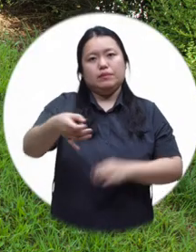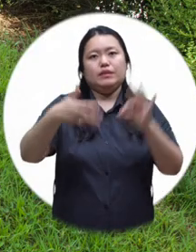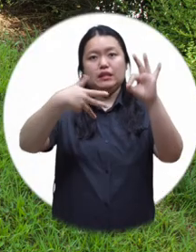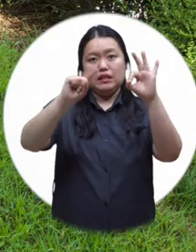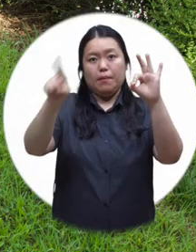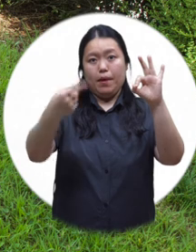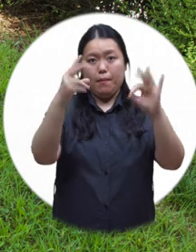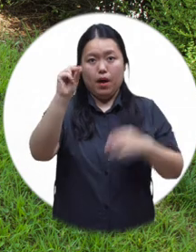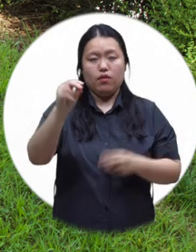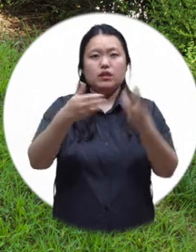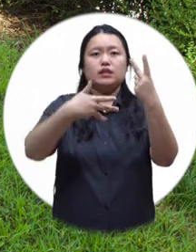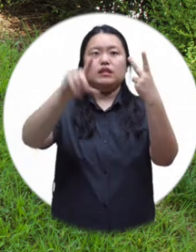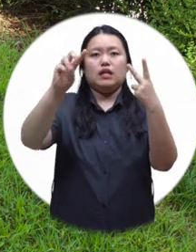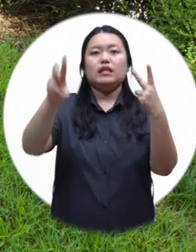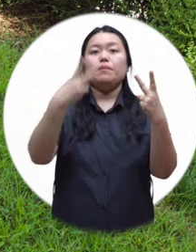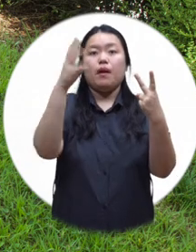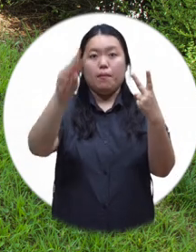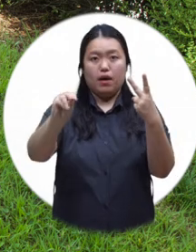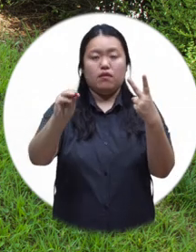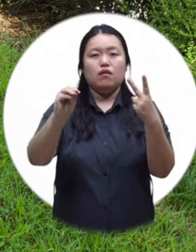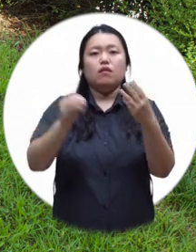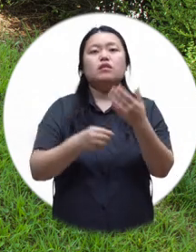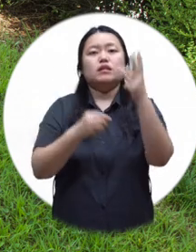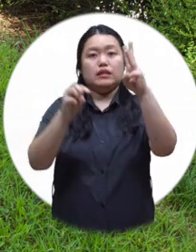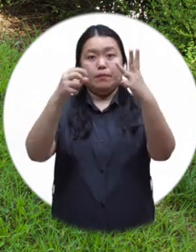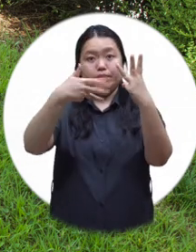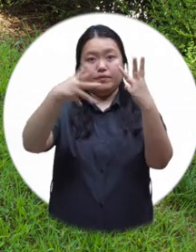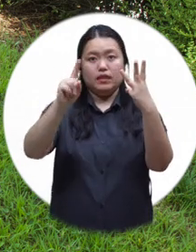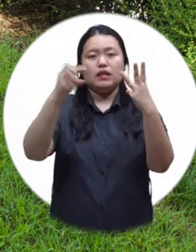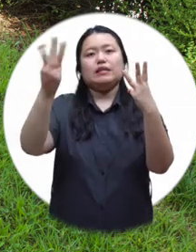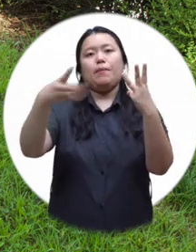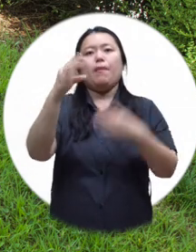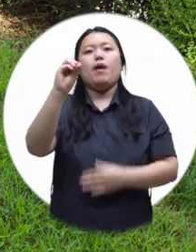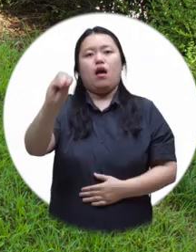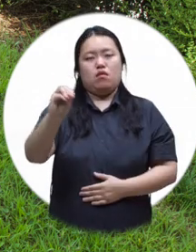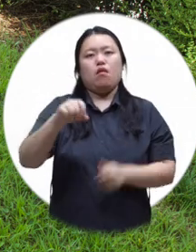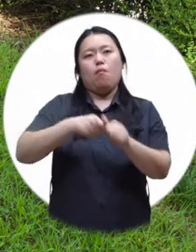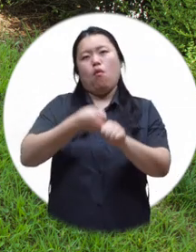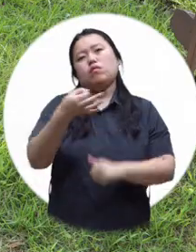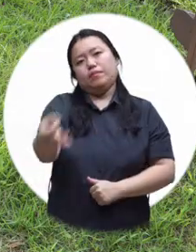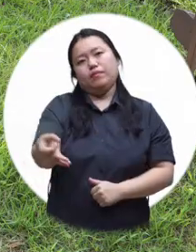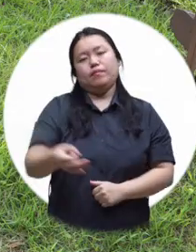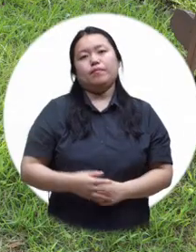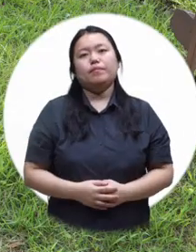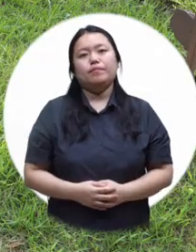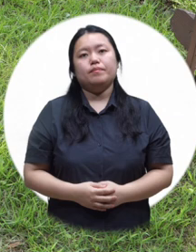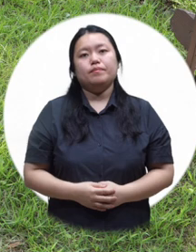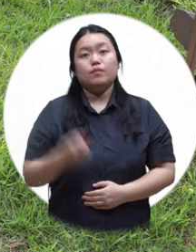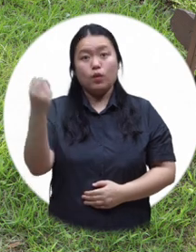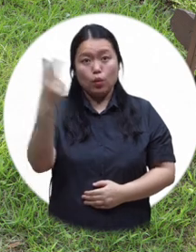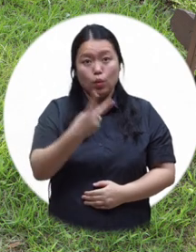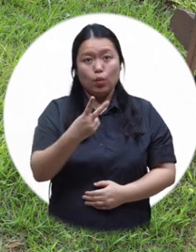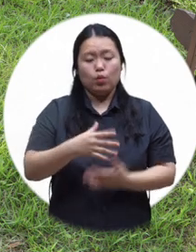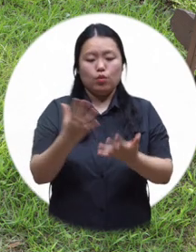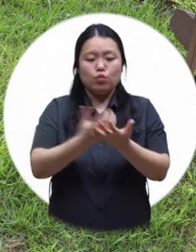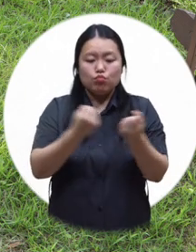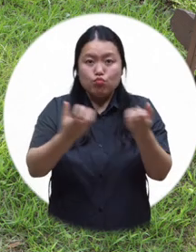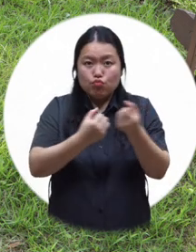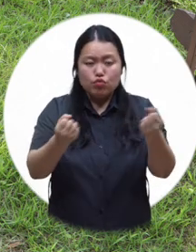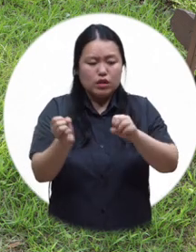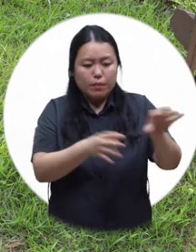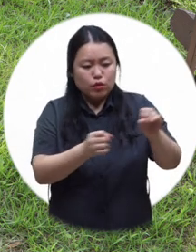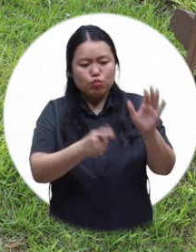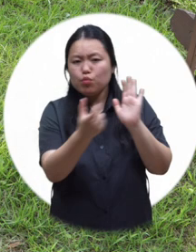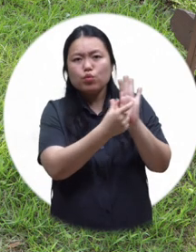원 2차 200만 원 3차 300만 원 이하의 과태료 처분을 받게 됩니다 또 분리배출 표시를 하지